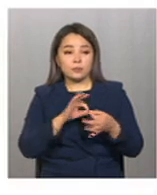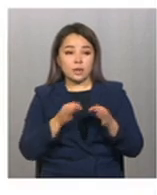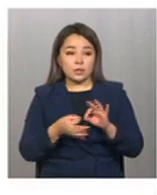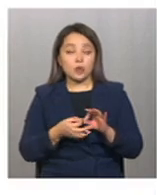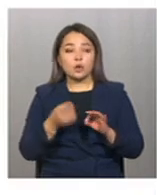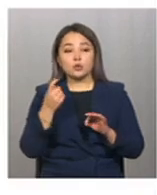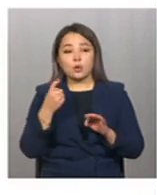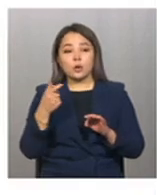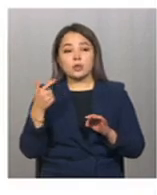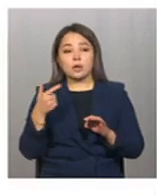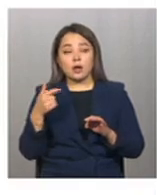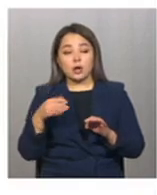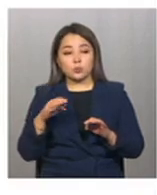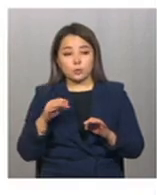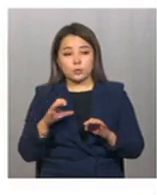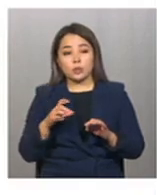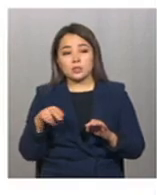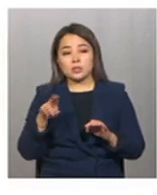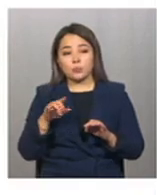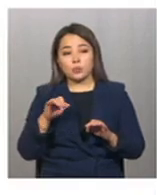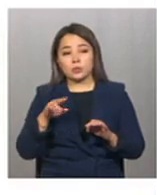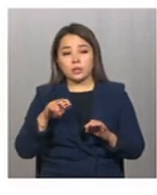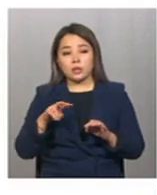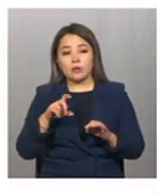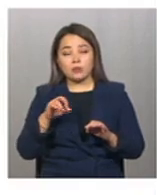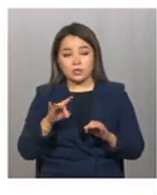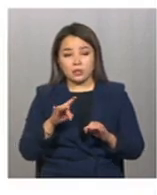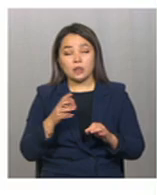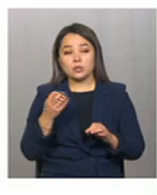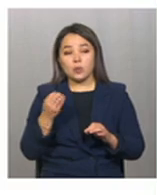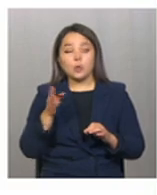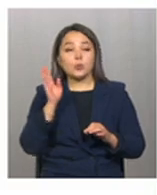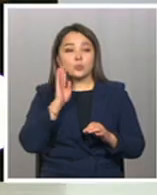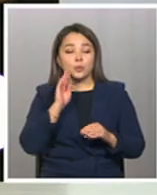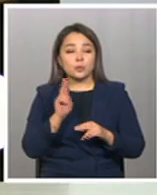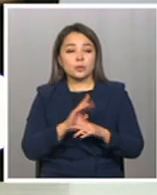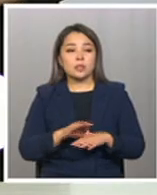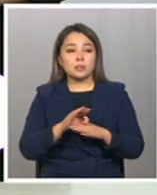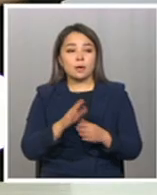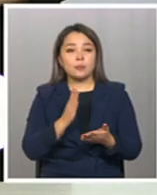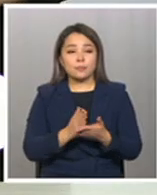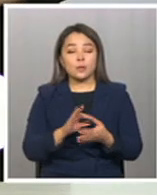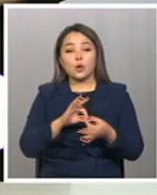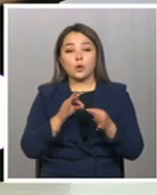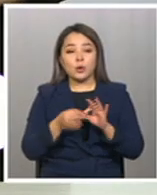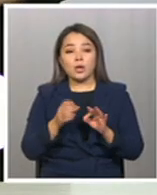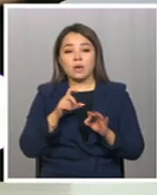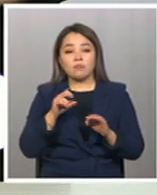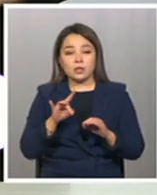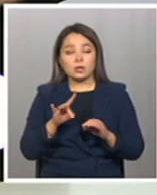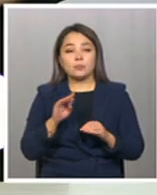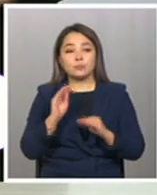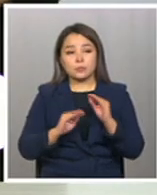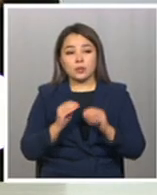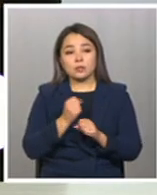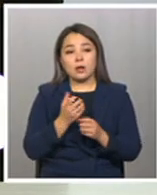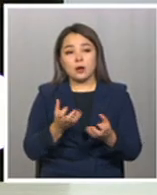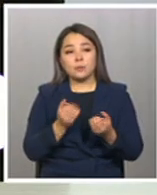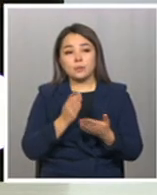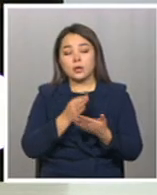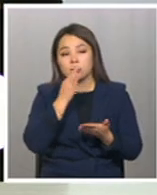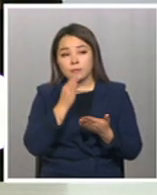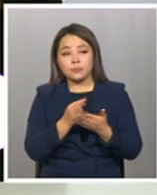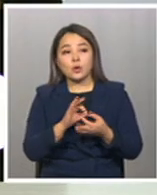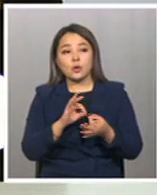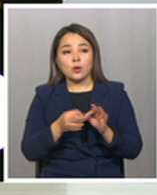100 градуста дибутил эфирі және су түзіледі. Күрделі эфирдің алынуына тоқталайық.